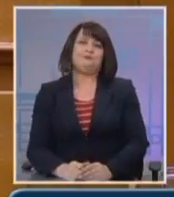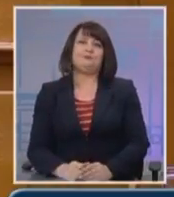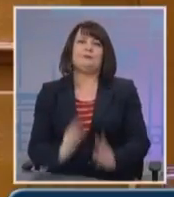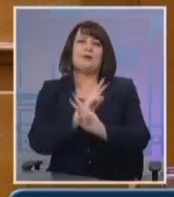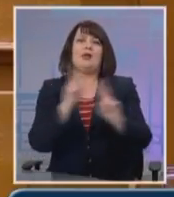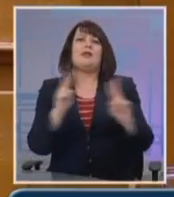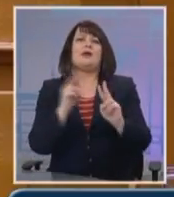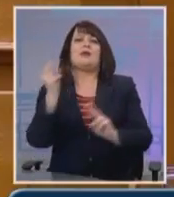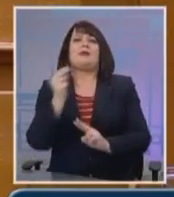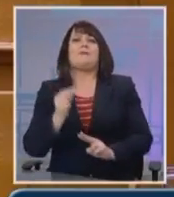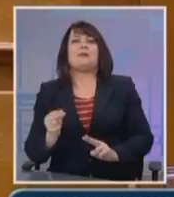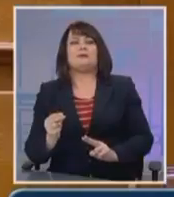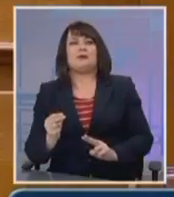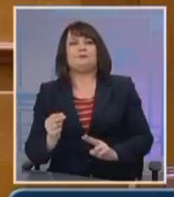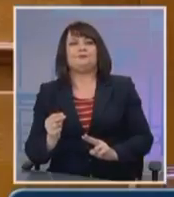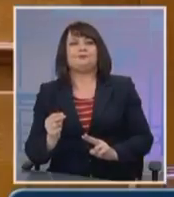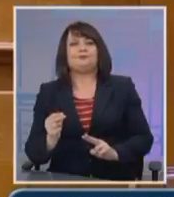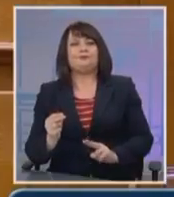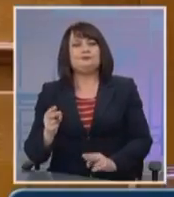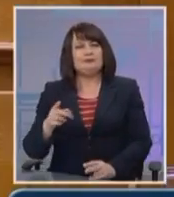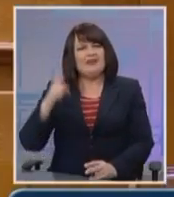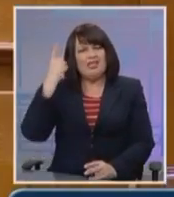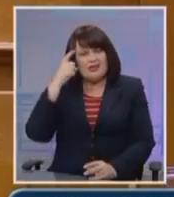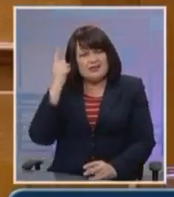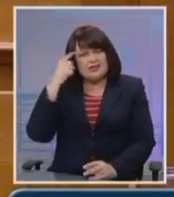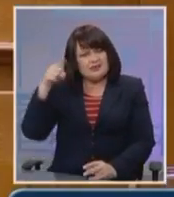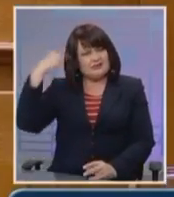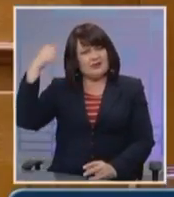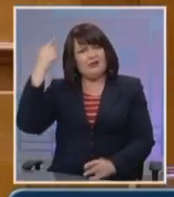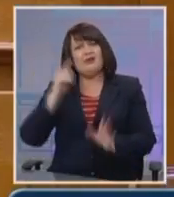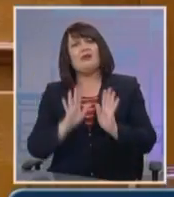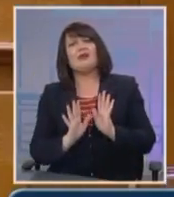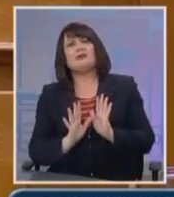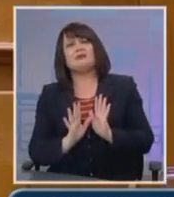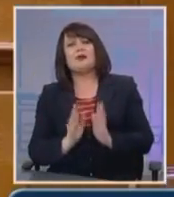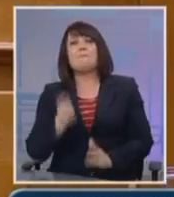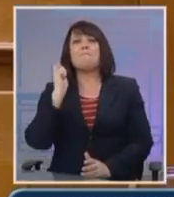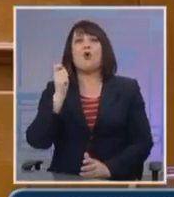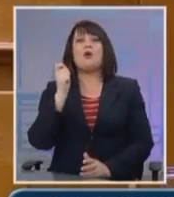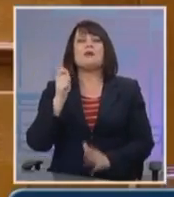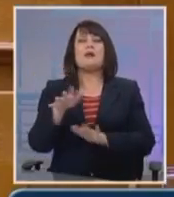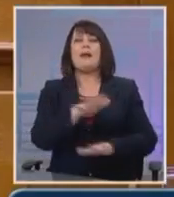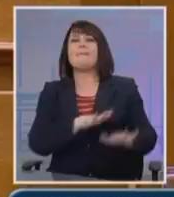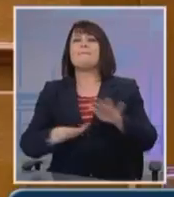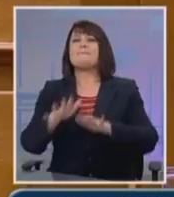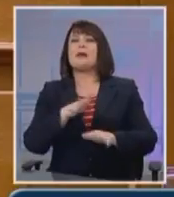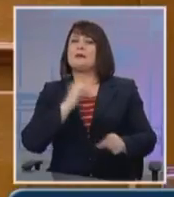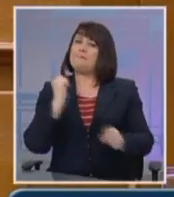ξεκάθαρα. Εκτός από αυταπάτη υπήρχε κυρίως πολιτική απάτη,